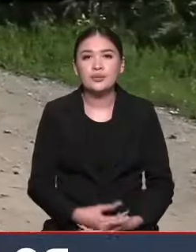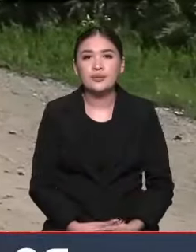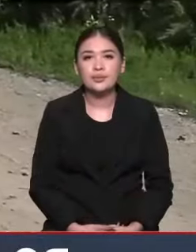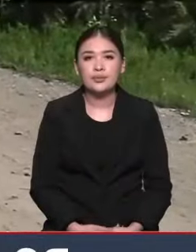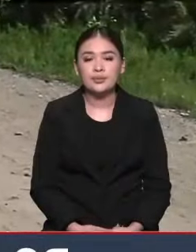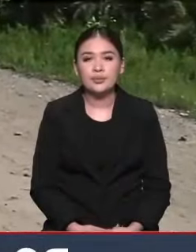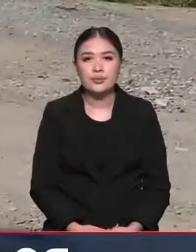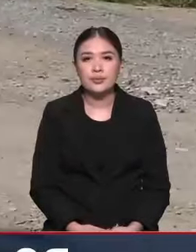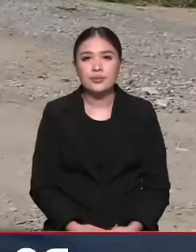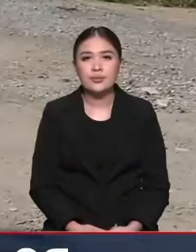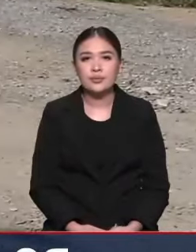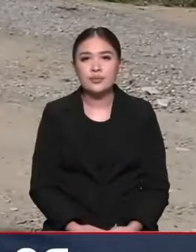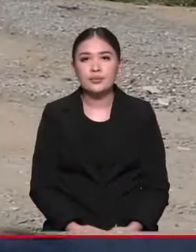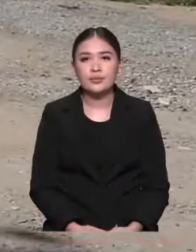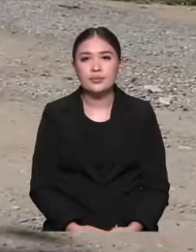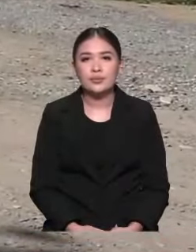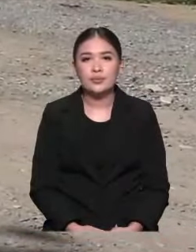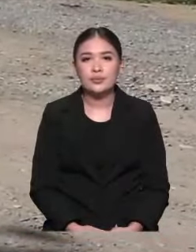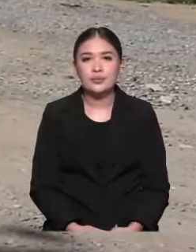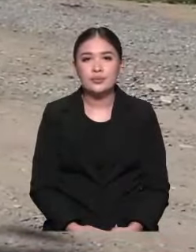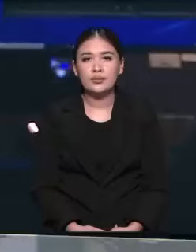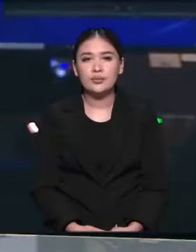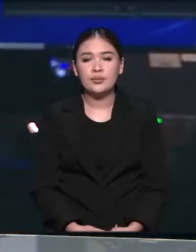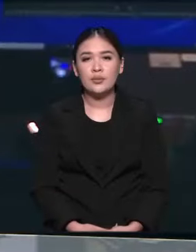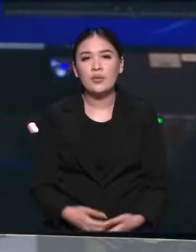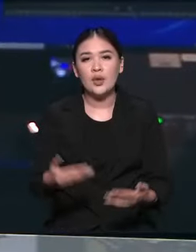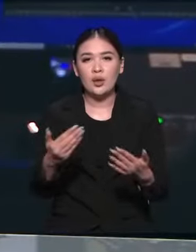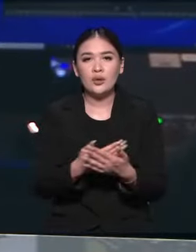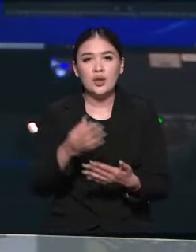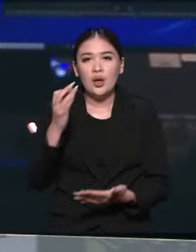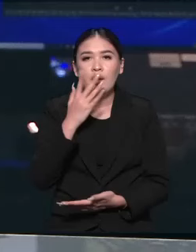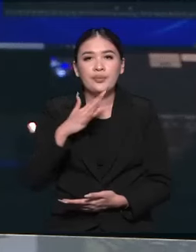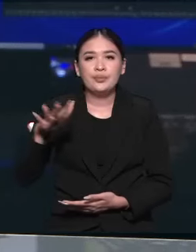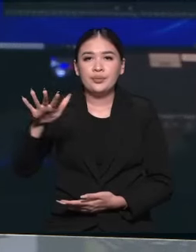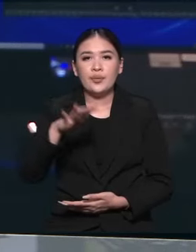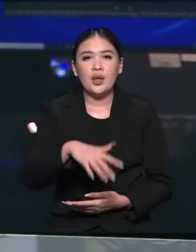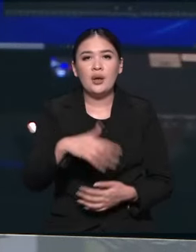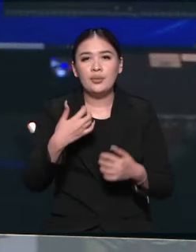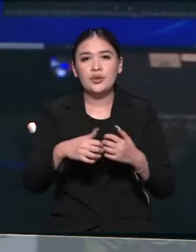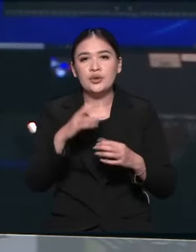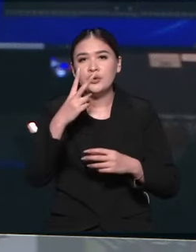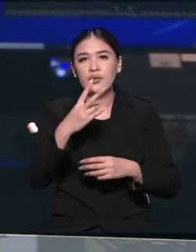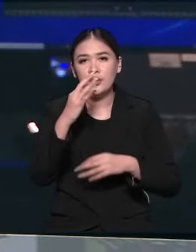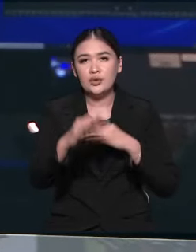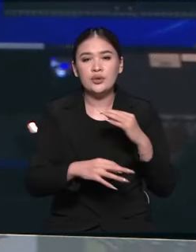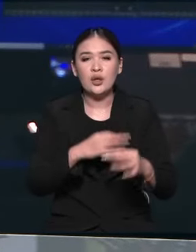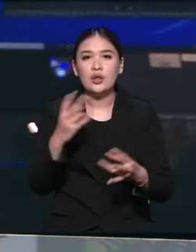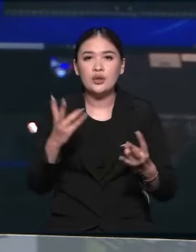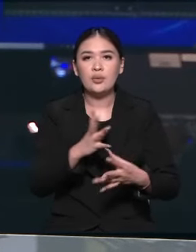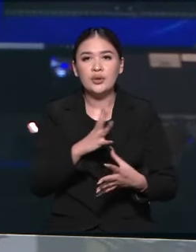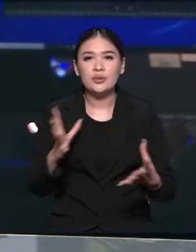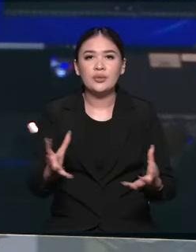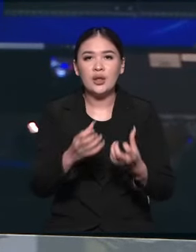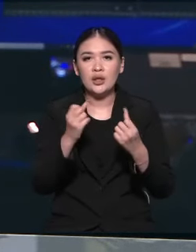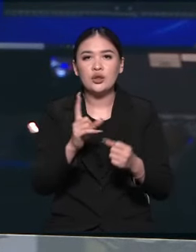Азамат Кубегенов, Жибек Жолы, Актюбе. А теперь о новостях из-за рубежа. Почти двое суток потребовалось спасателям,